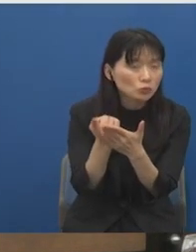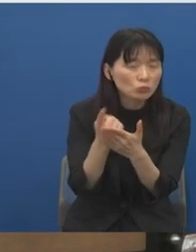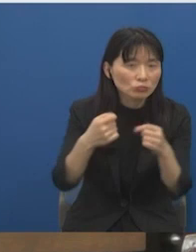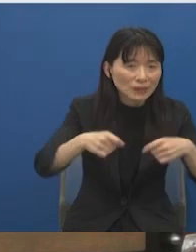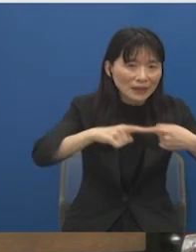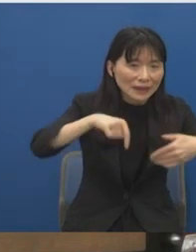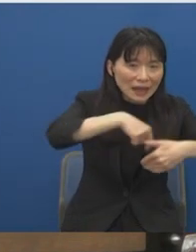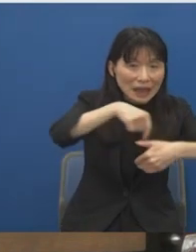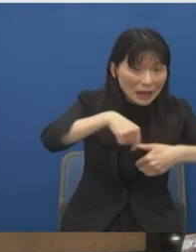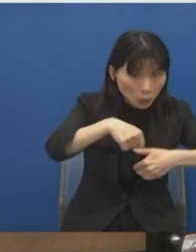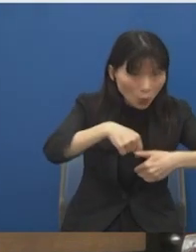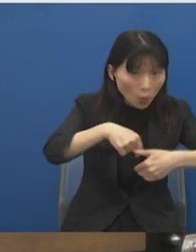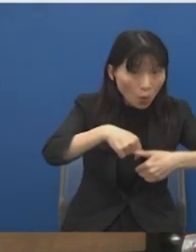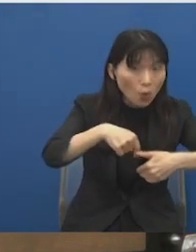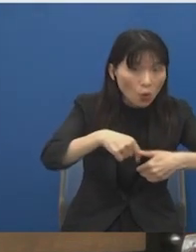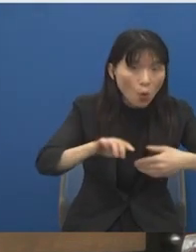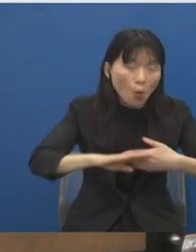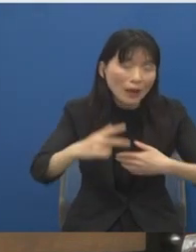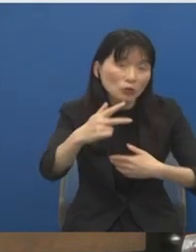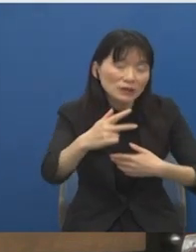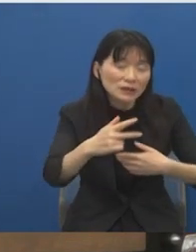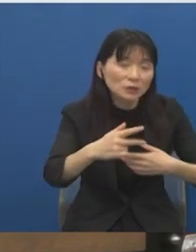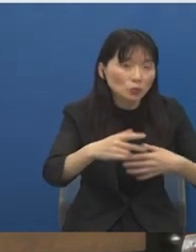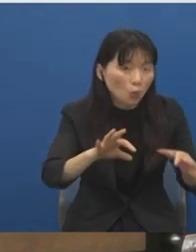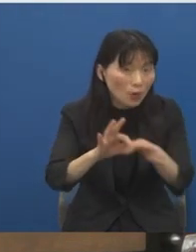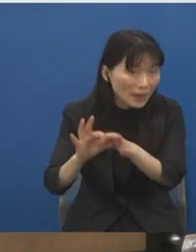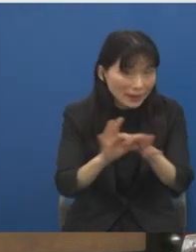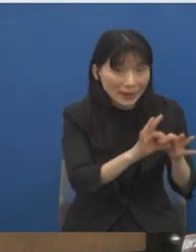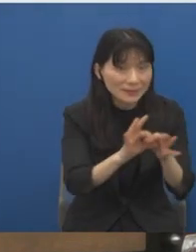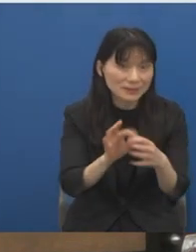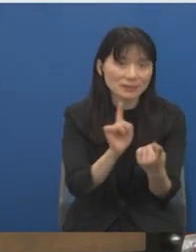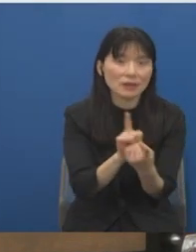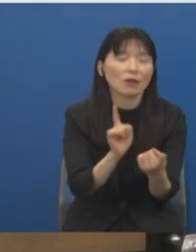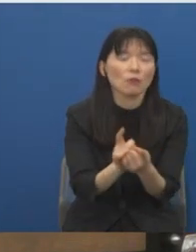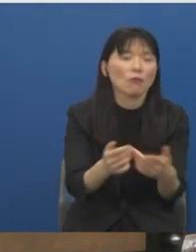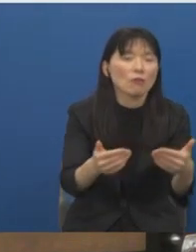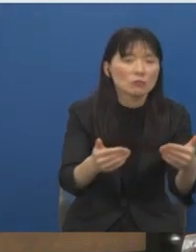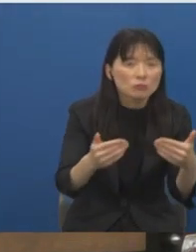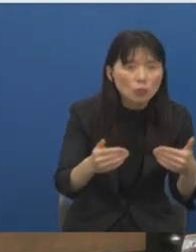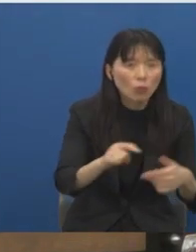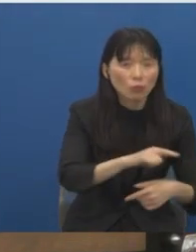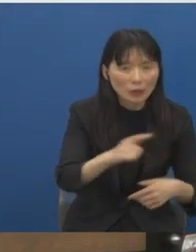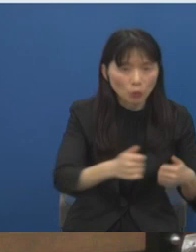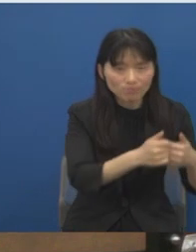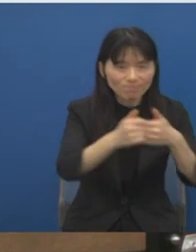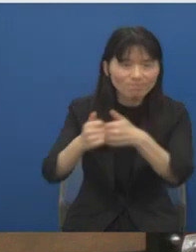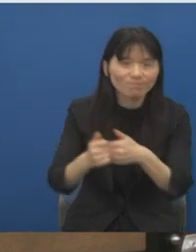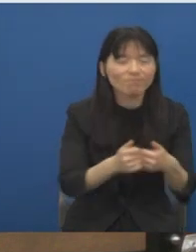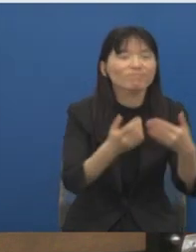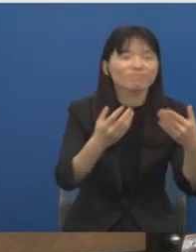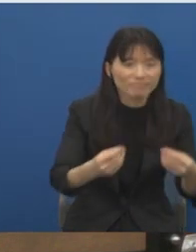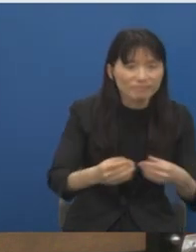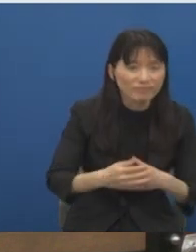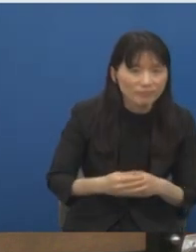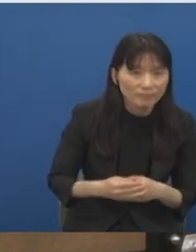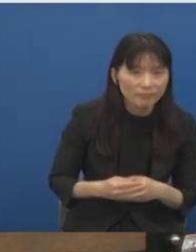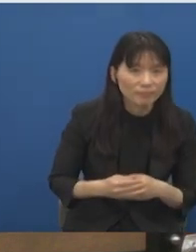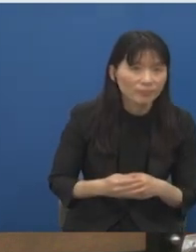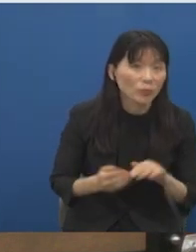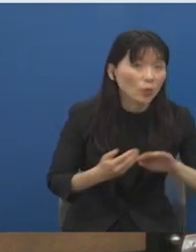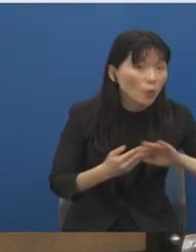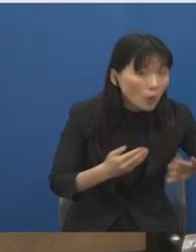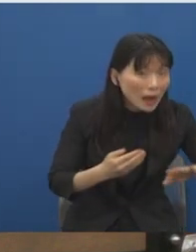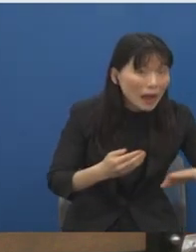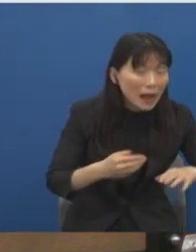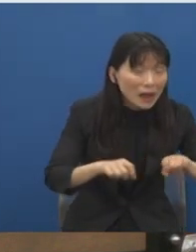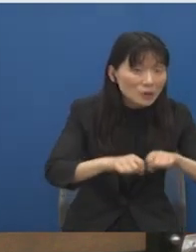容及び他都市とも連携して対応する必要性などについて質疑やご意見がありました。このほか障